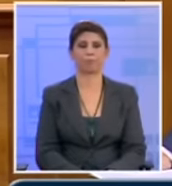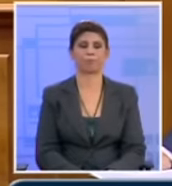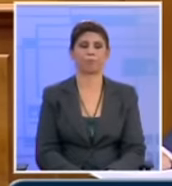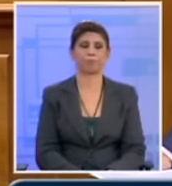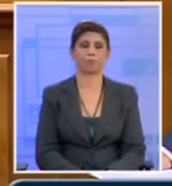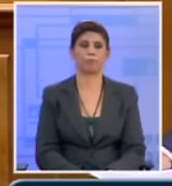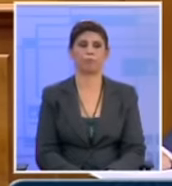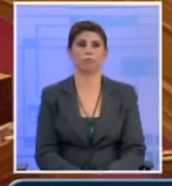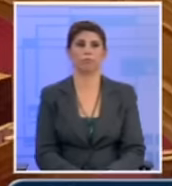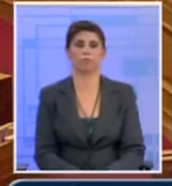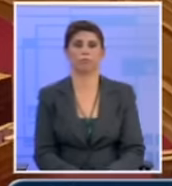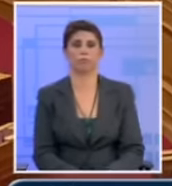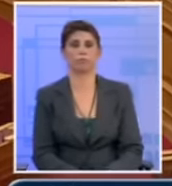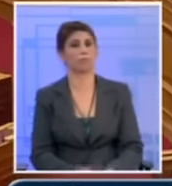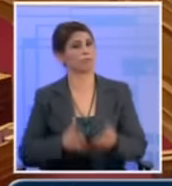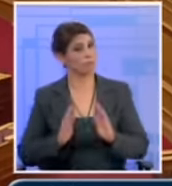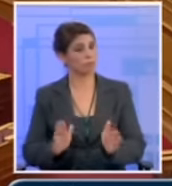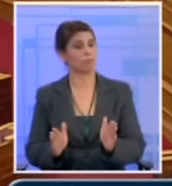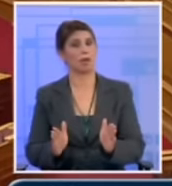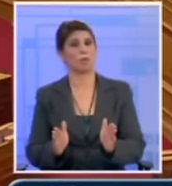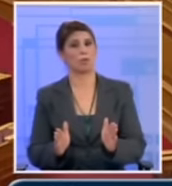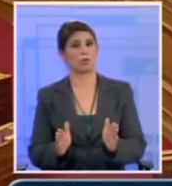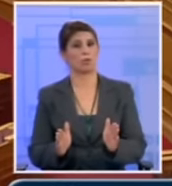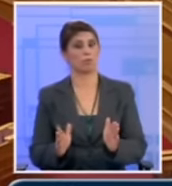Προχωρήσαμε στην αποκατάσταση